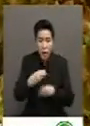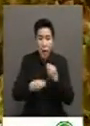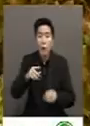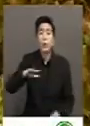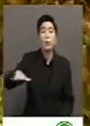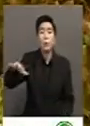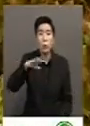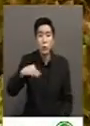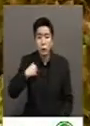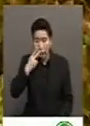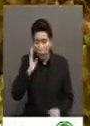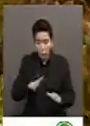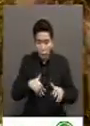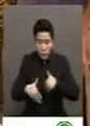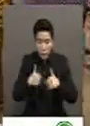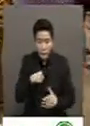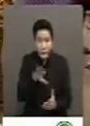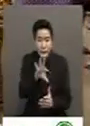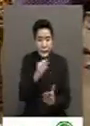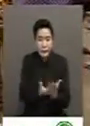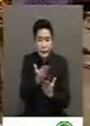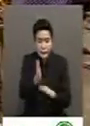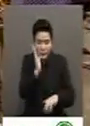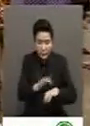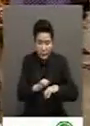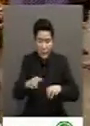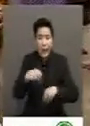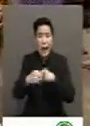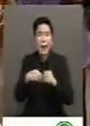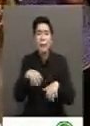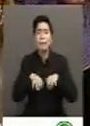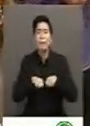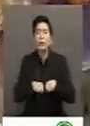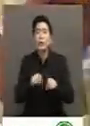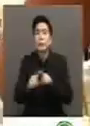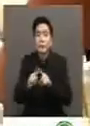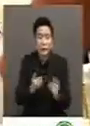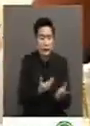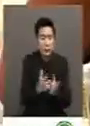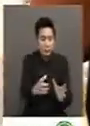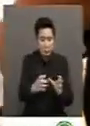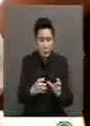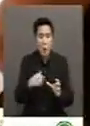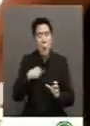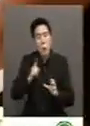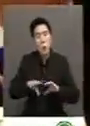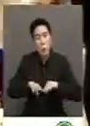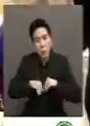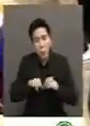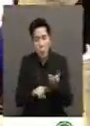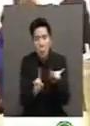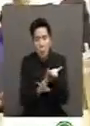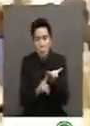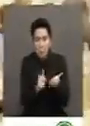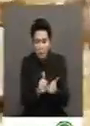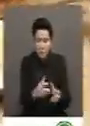ไปซึ่งประชาชนที่เลือกมาซื้อทุเรียนในห้างสรรพสินค้าต่างก็ต้องยอมรับกับราคาและกับคุณภาพของทุ